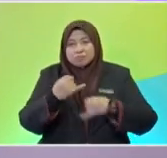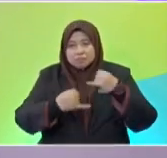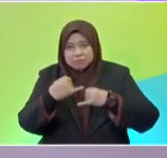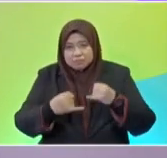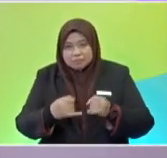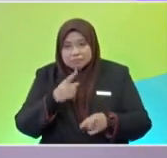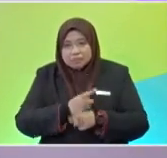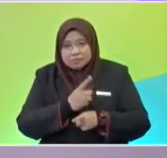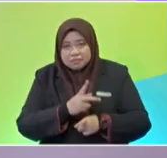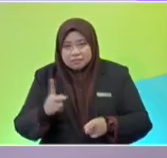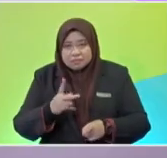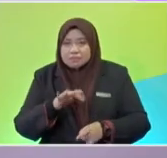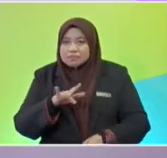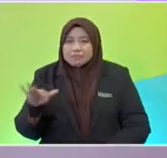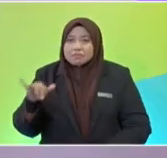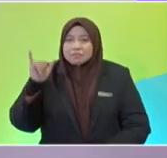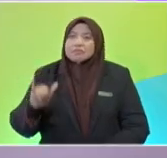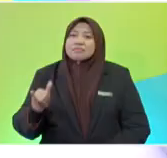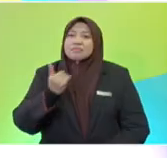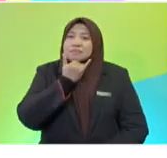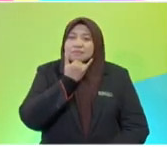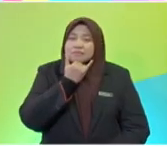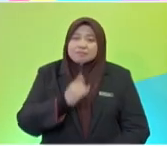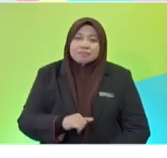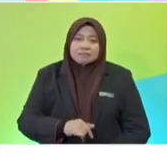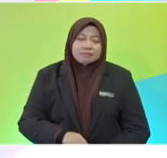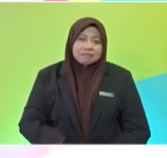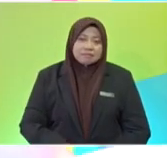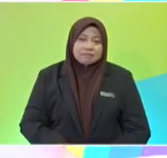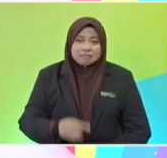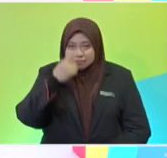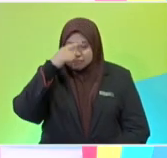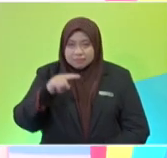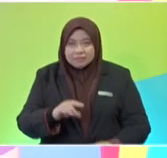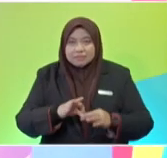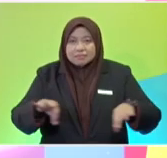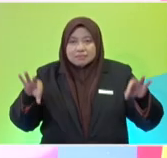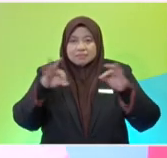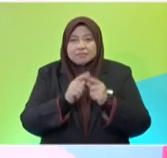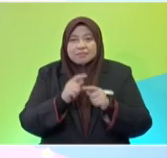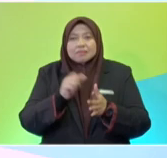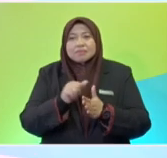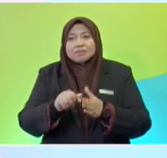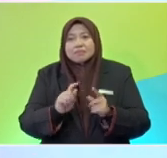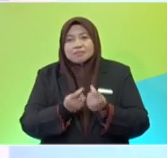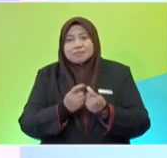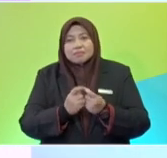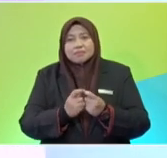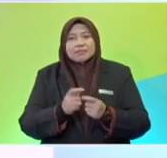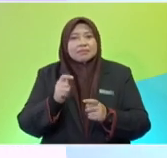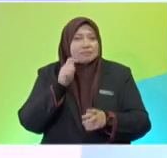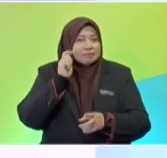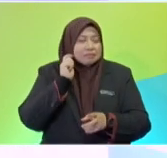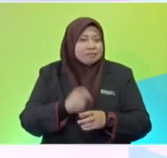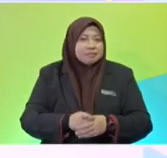dan membunyikan hasil penulisan daripada aspek ejaan untuk pecikan atau pentek buah tangan Darul Iman